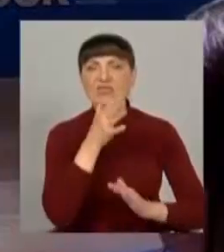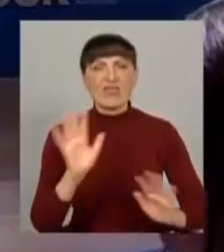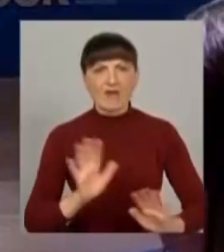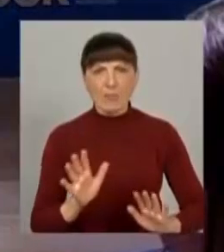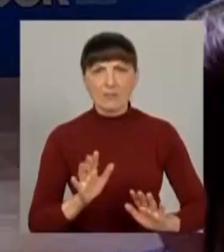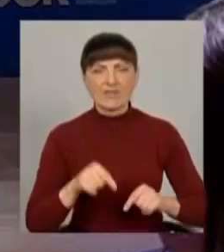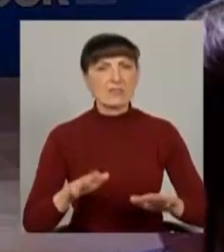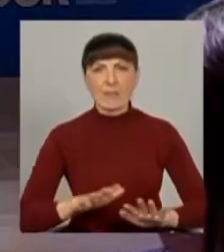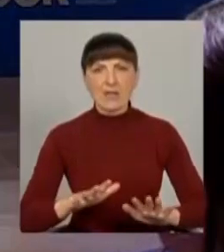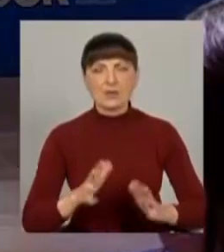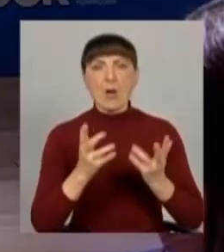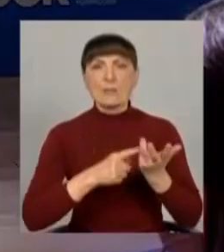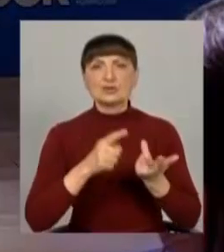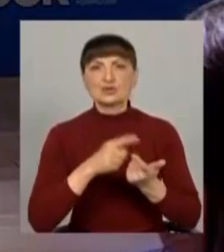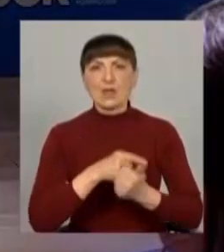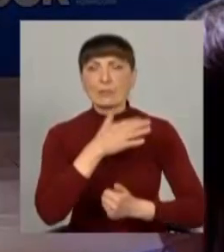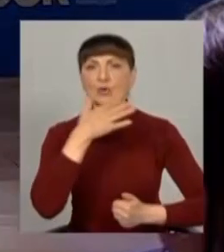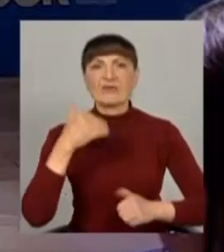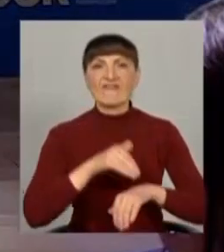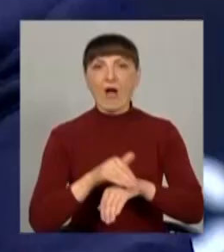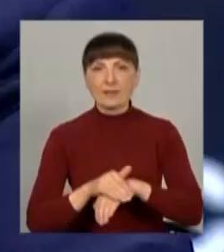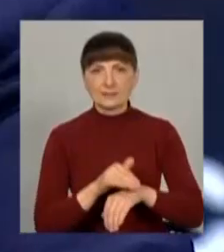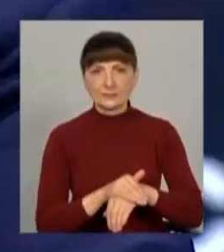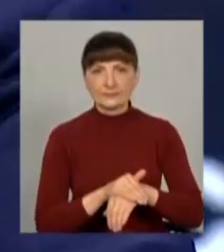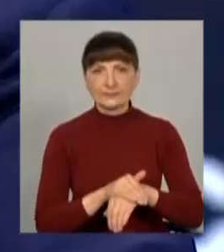место перечислять многочисленные факты